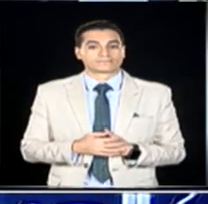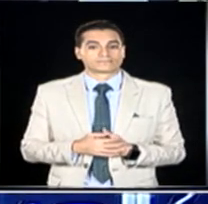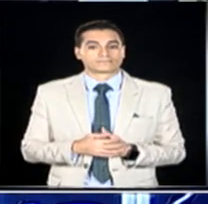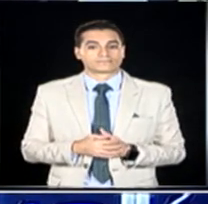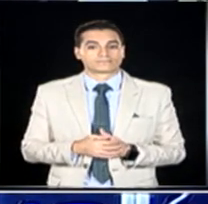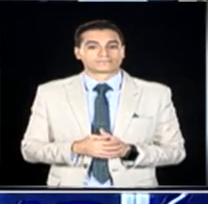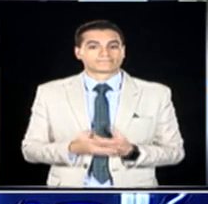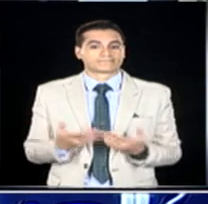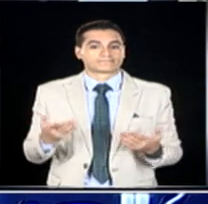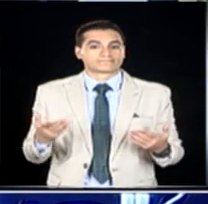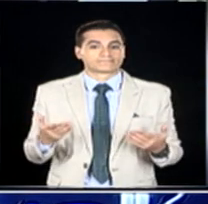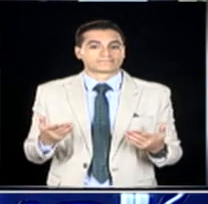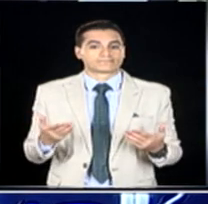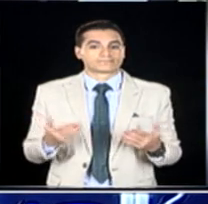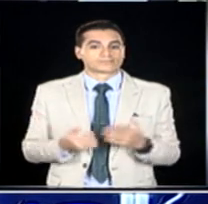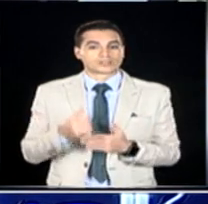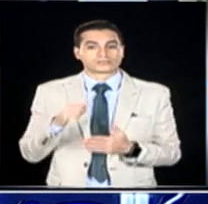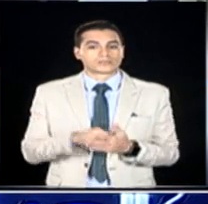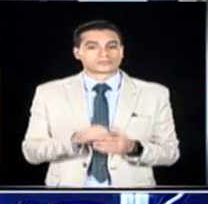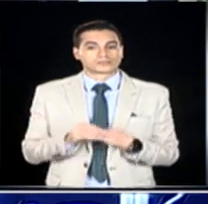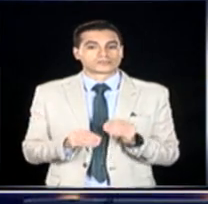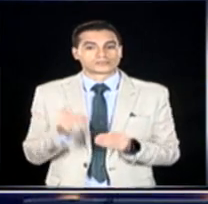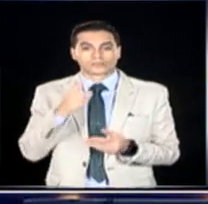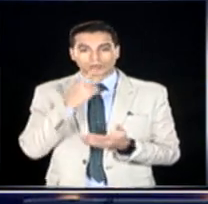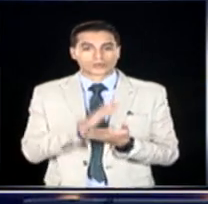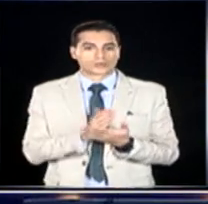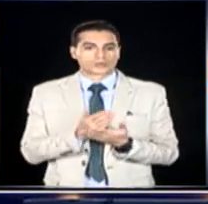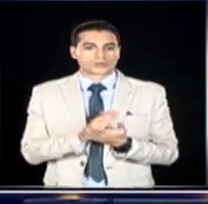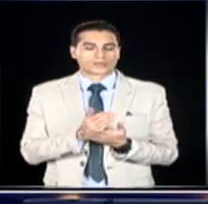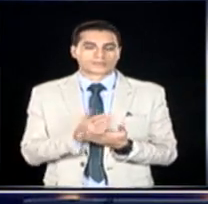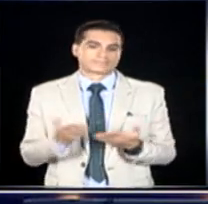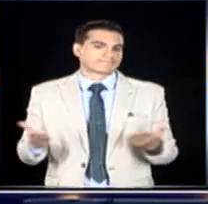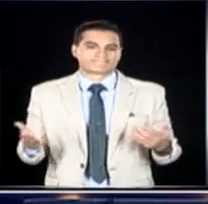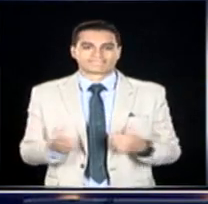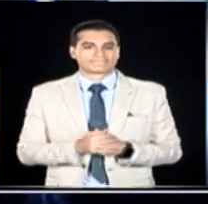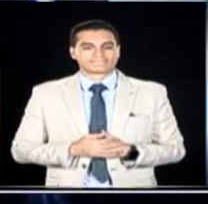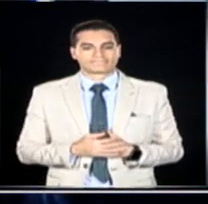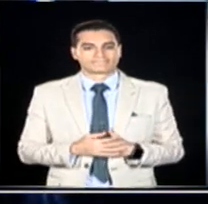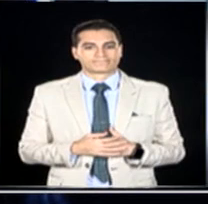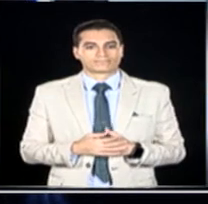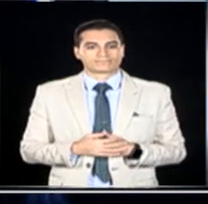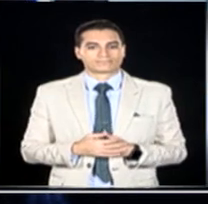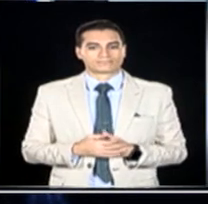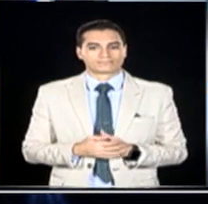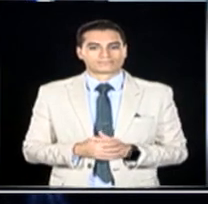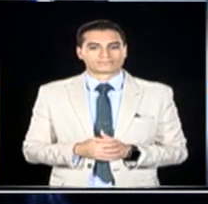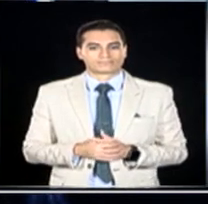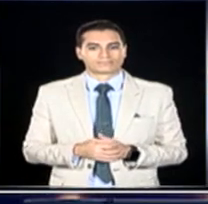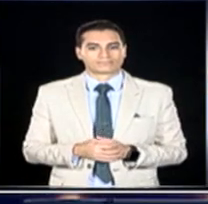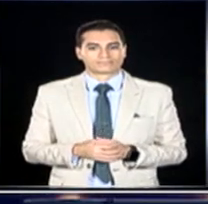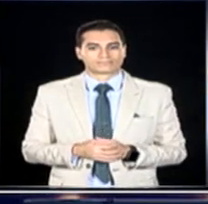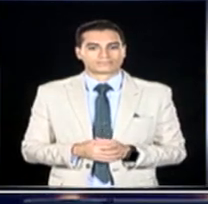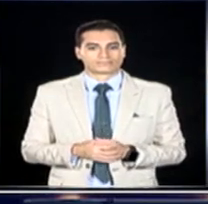ما عندكش حاجه تخسرها. اليونان الغربيه. الغربيه انا كنت هدوس اليونان بس هو الغربيه ما دوست.